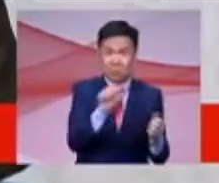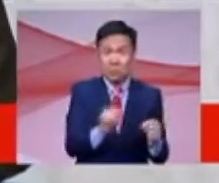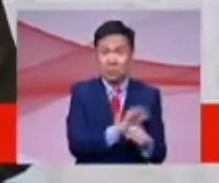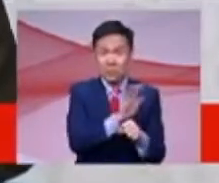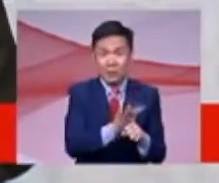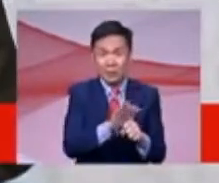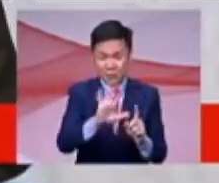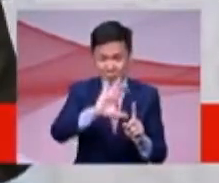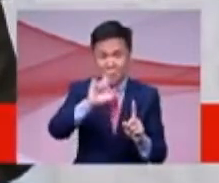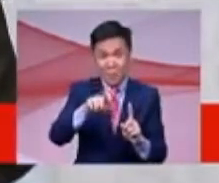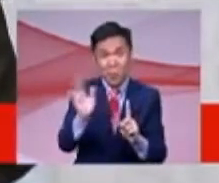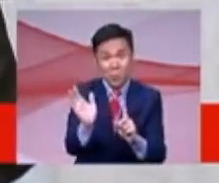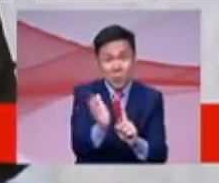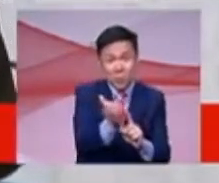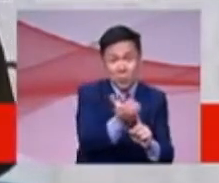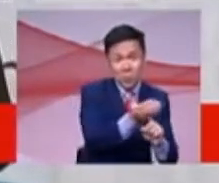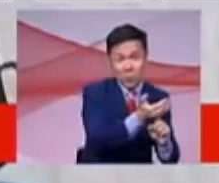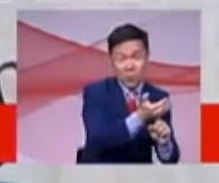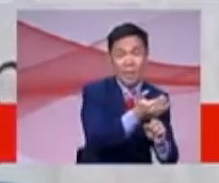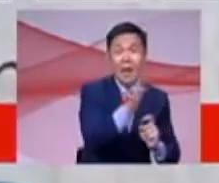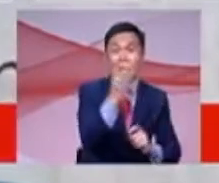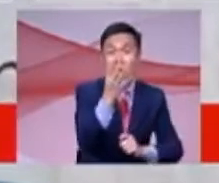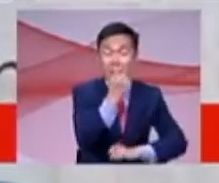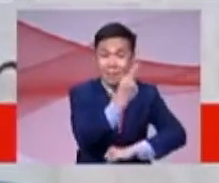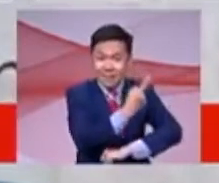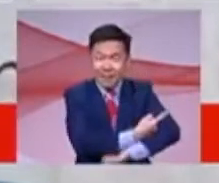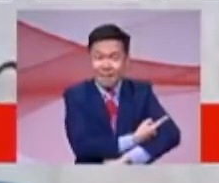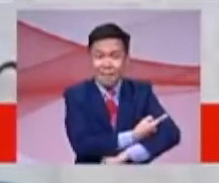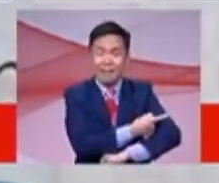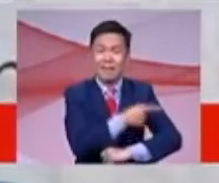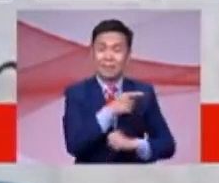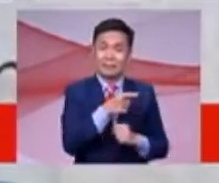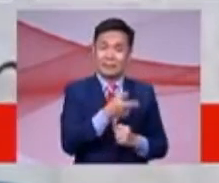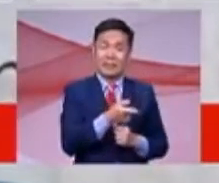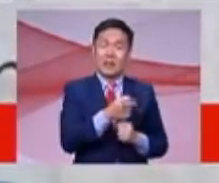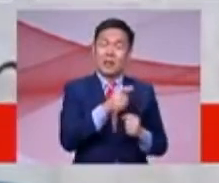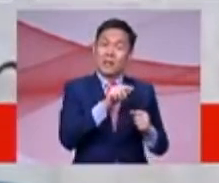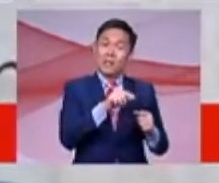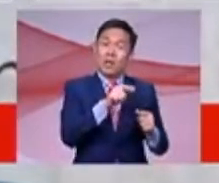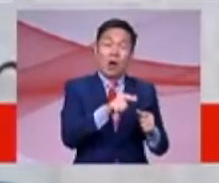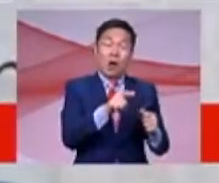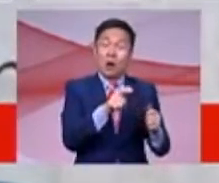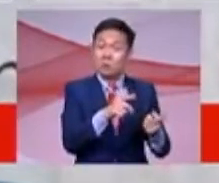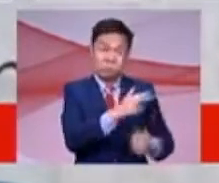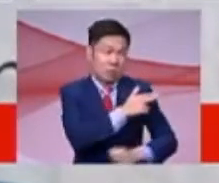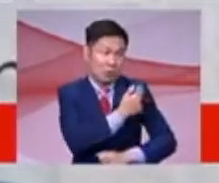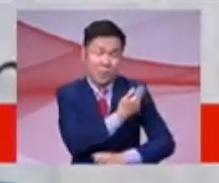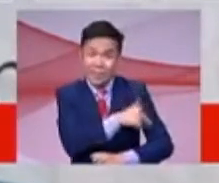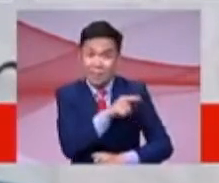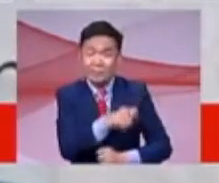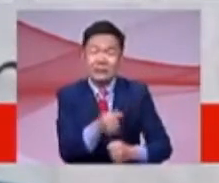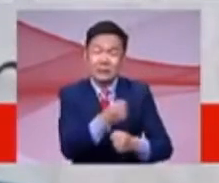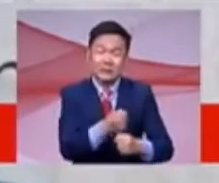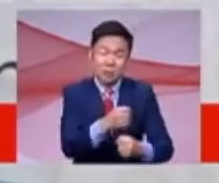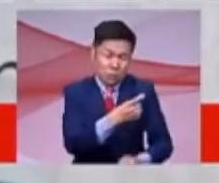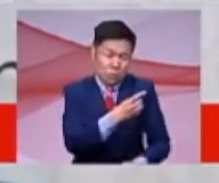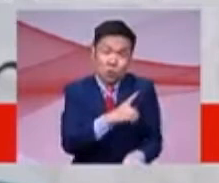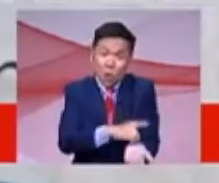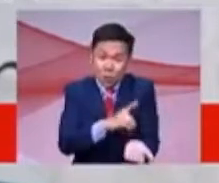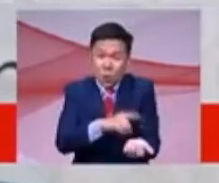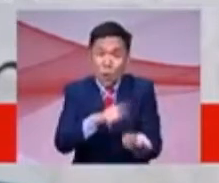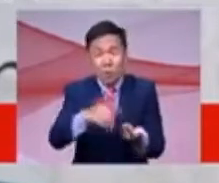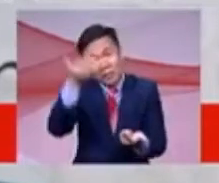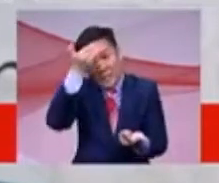akan dikuarantinkan HSO untuk tempoh 14 hari. Iaitu keupayaan hospital ataupun petugas kesihatan